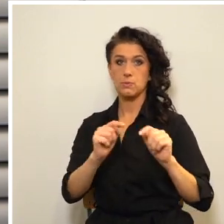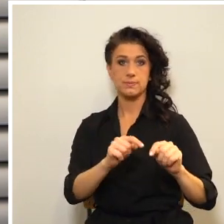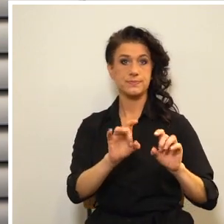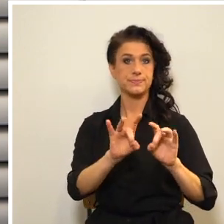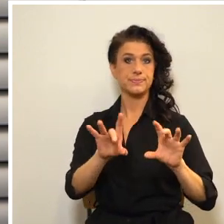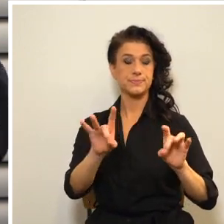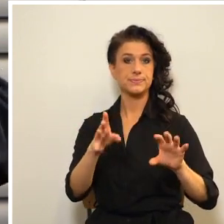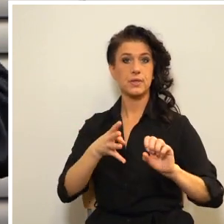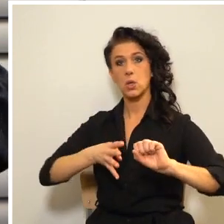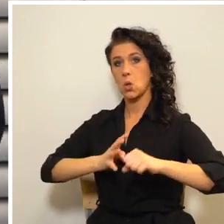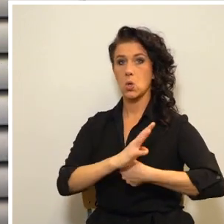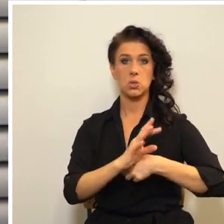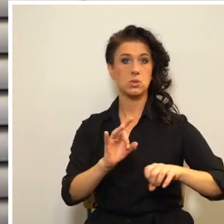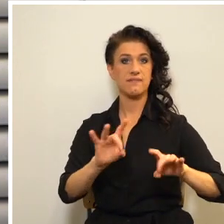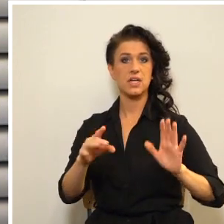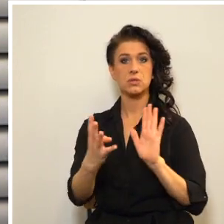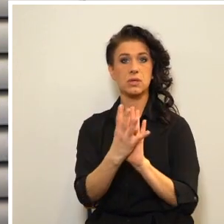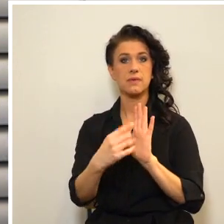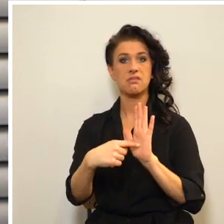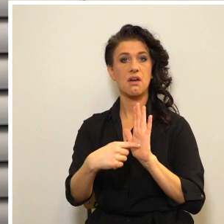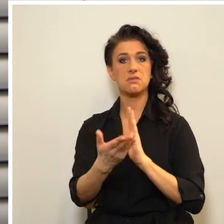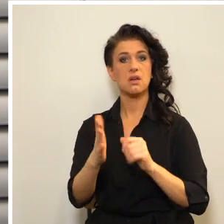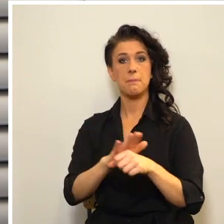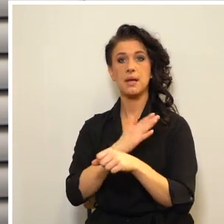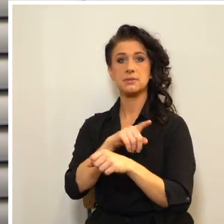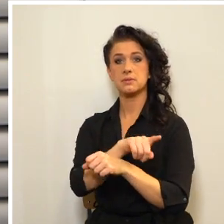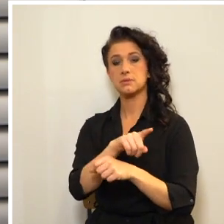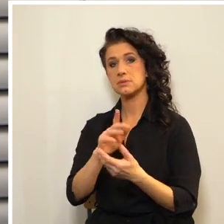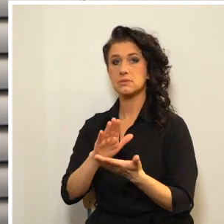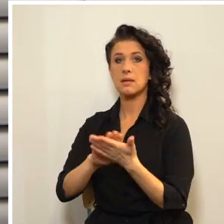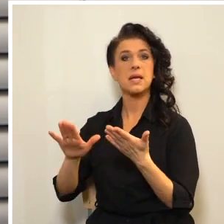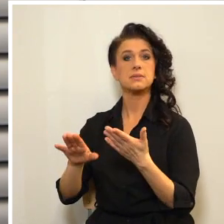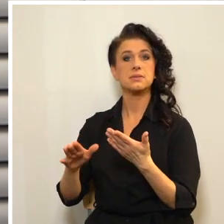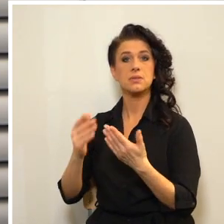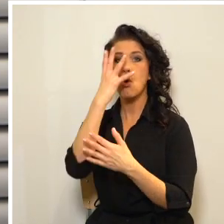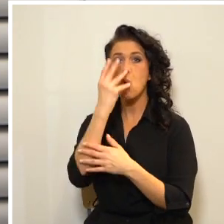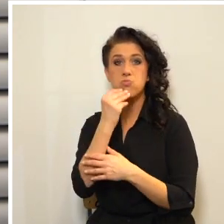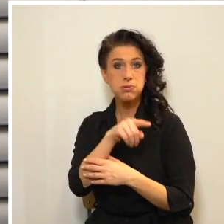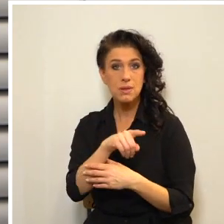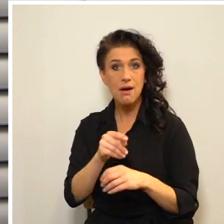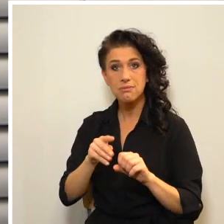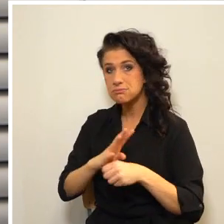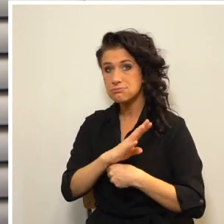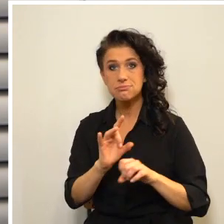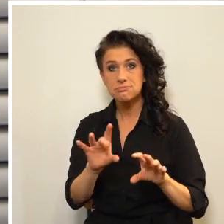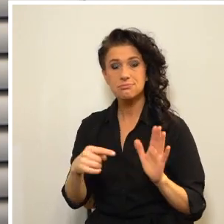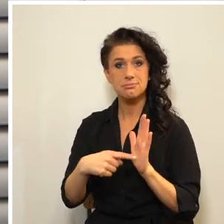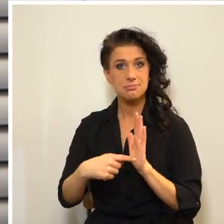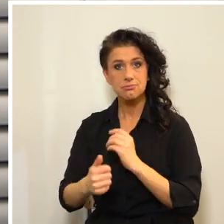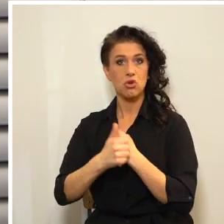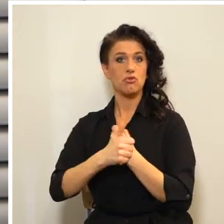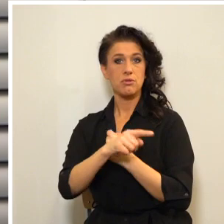infekcja jako widownia że są bezobjawowe komendy prawda i że to może ich punktu widzenia prawda tak jak